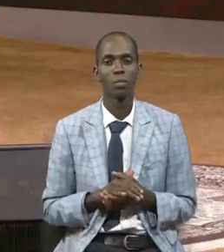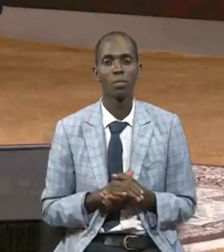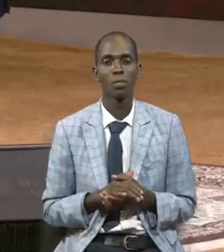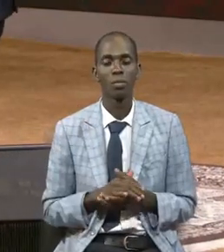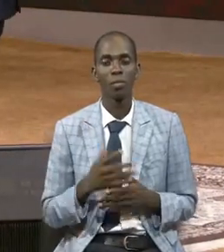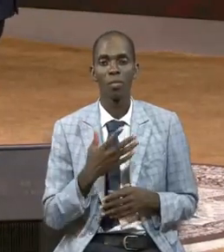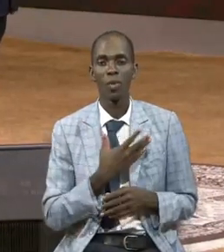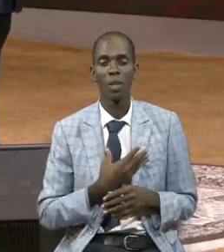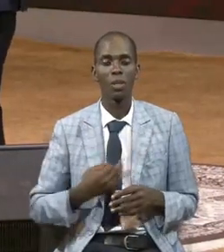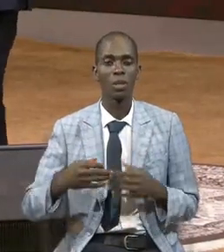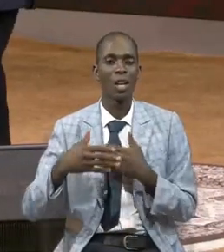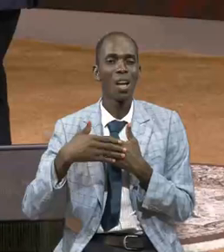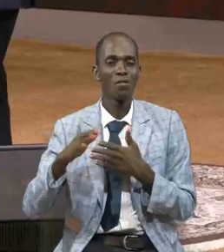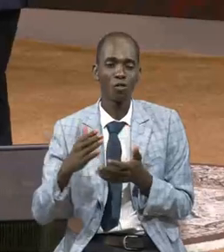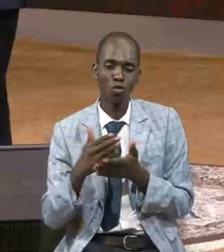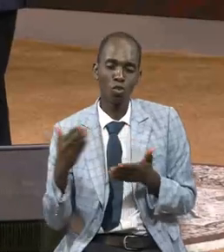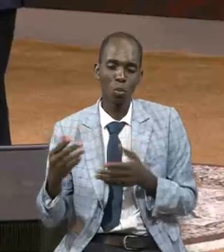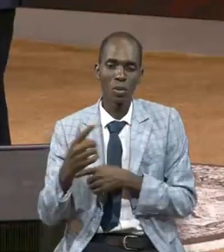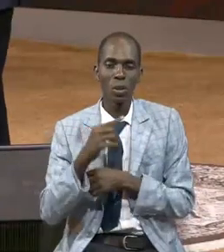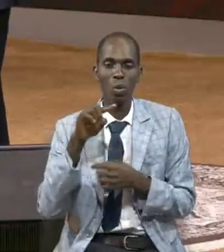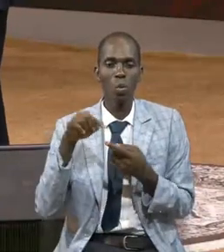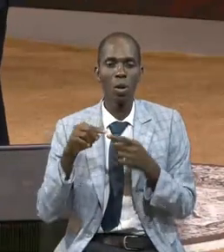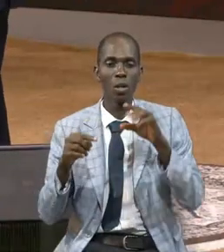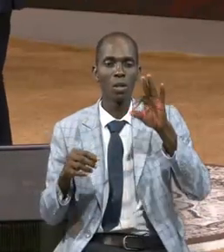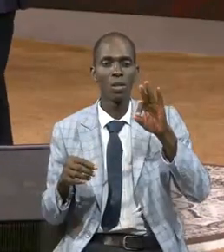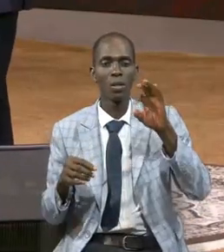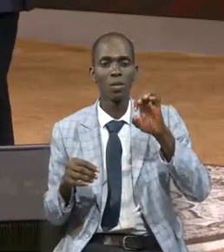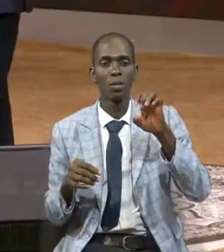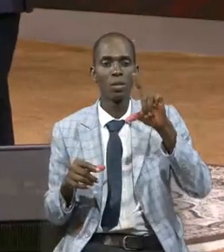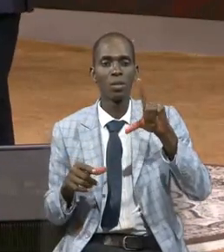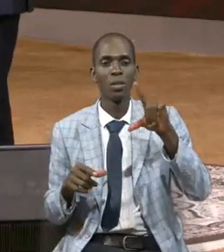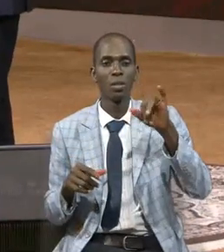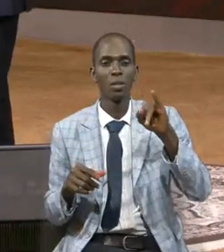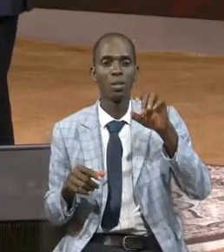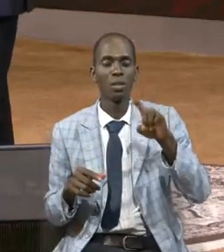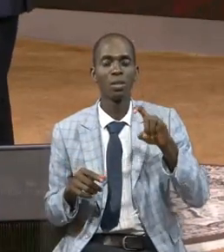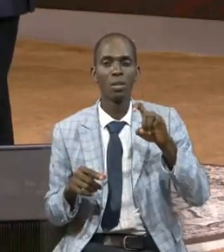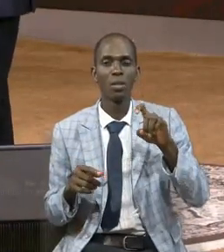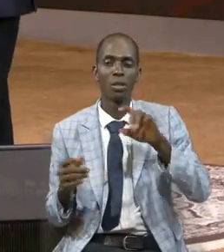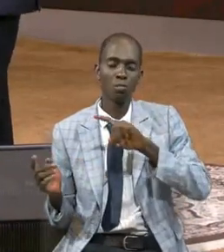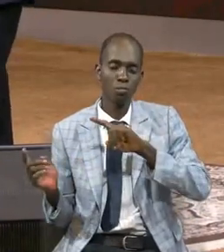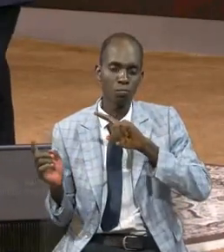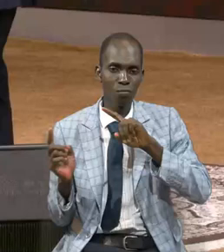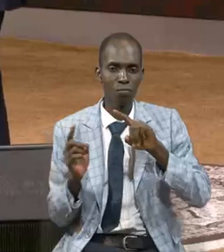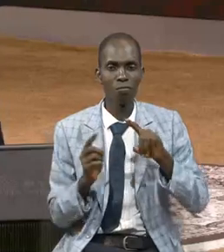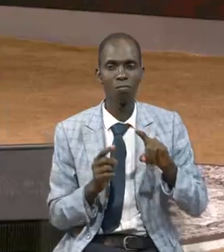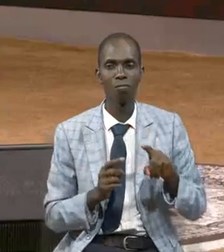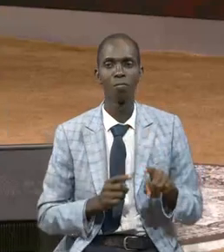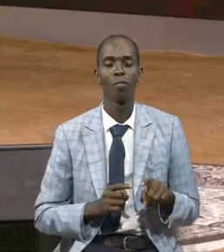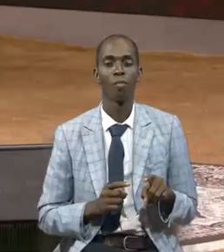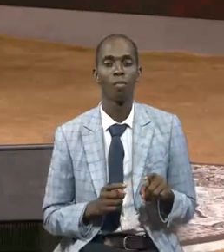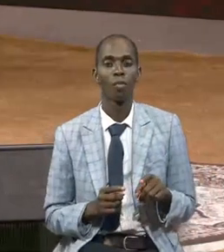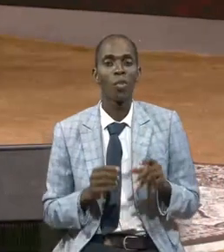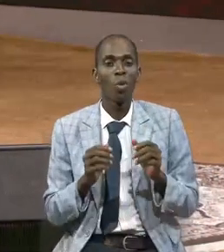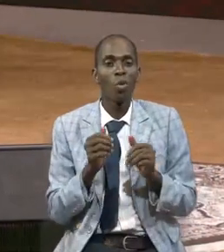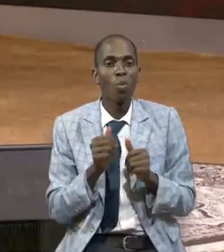24, 24. Quelques jours après, Félix vint avec Drusille, sa